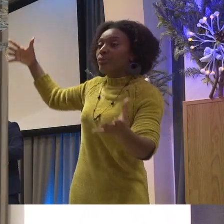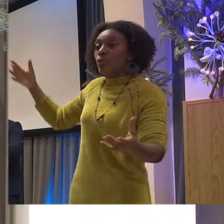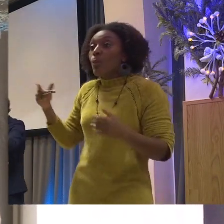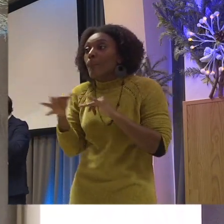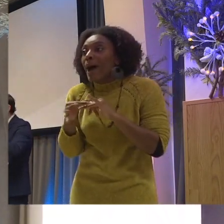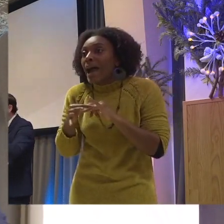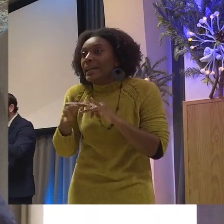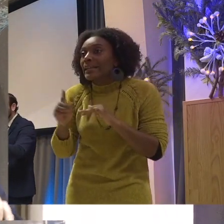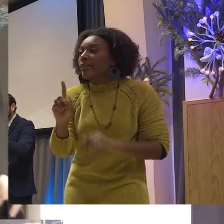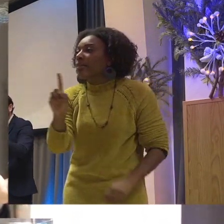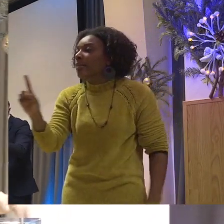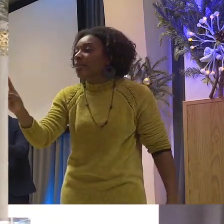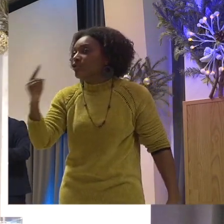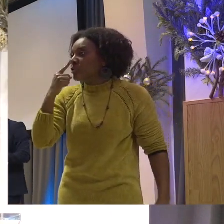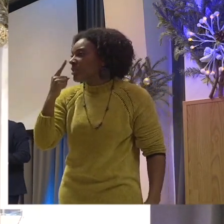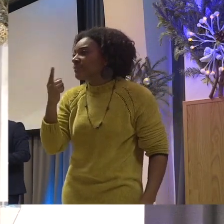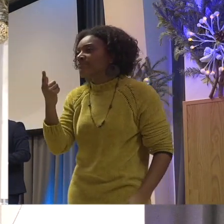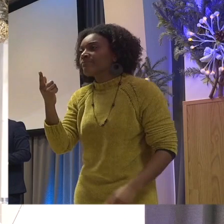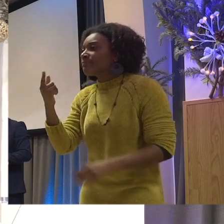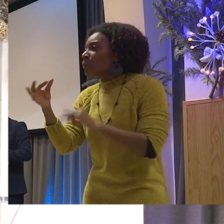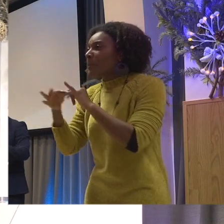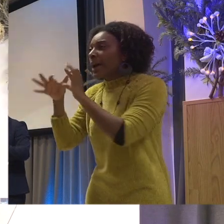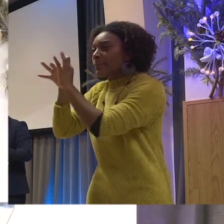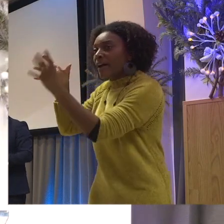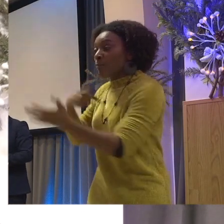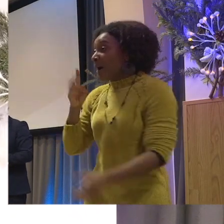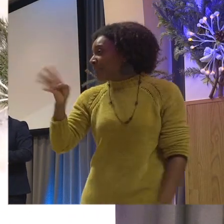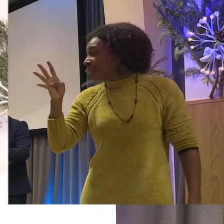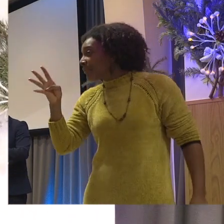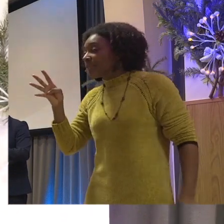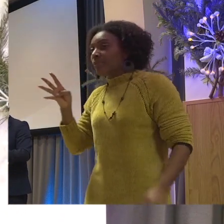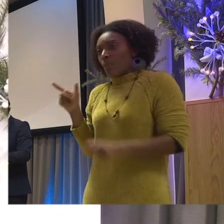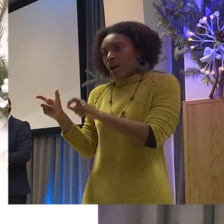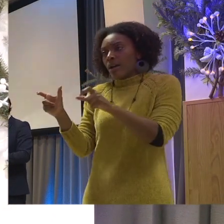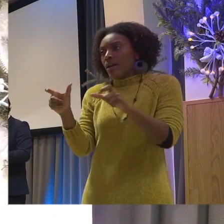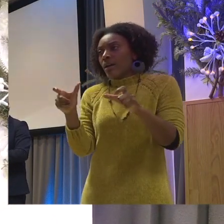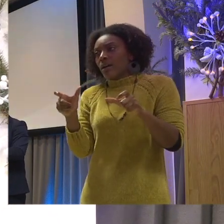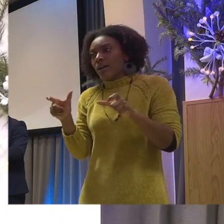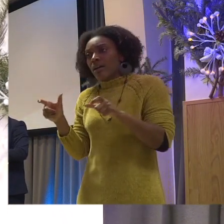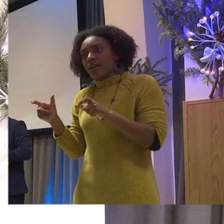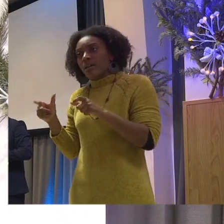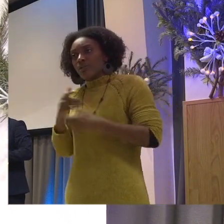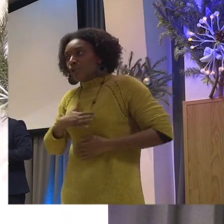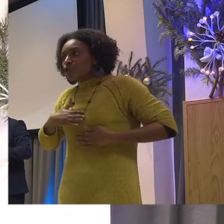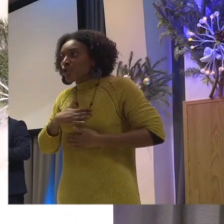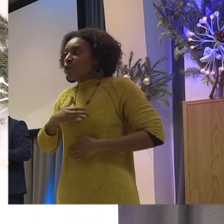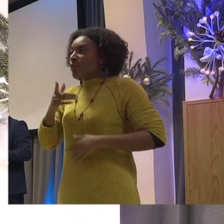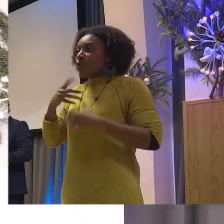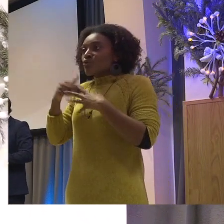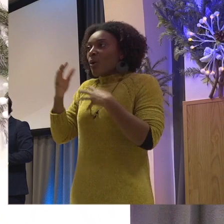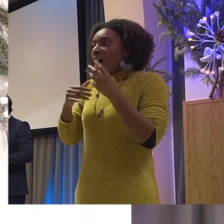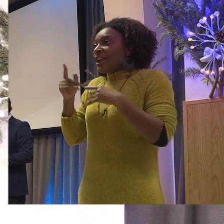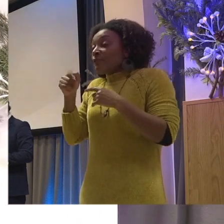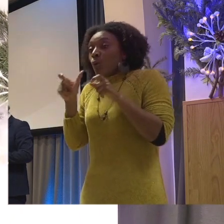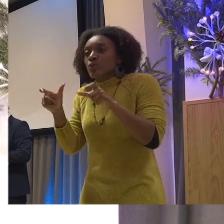vos enfants dans le cœur de Dieu. Alléluia. Vous devez être plaisante, joyeuse, heureuse, chercher l'excellence, distinguée,